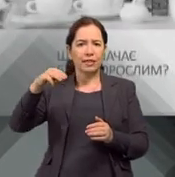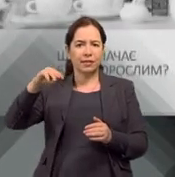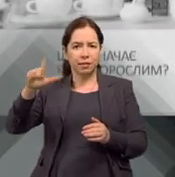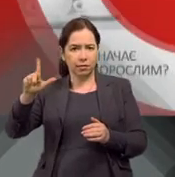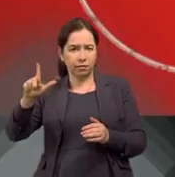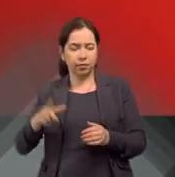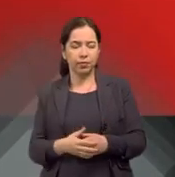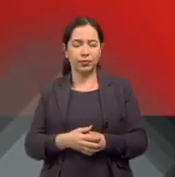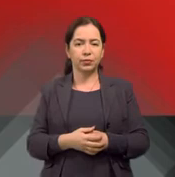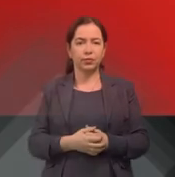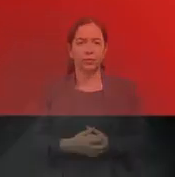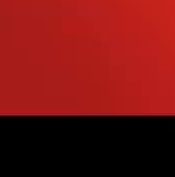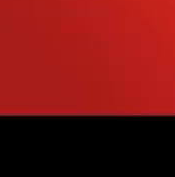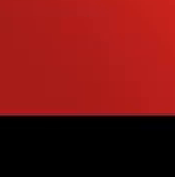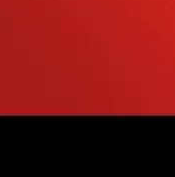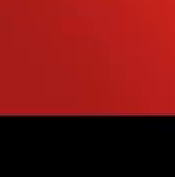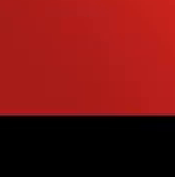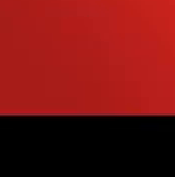Что означает быть взрослым?